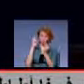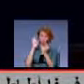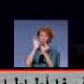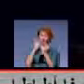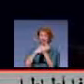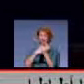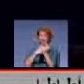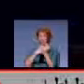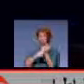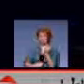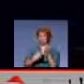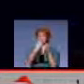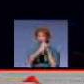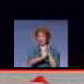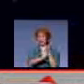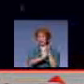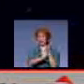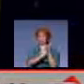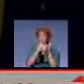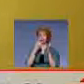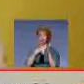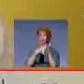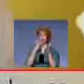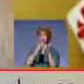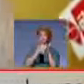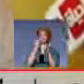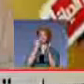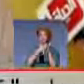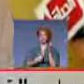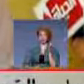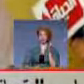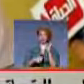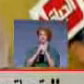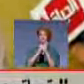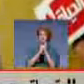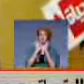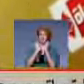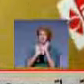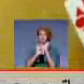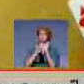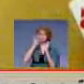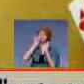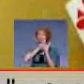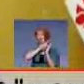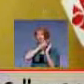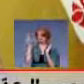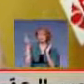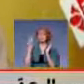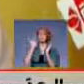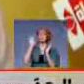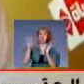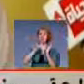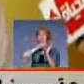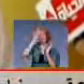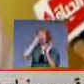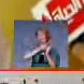البقره. آمن الرسول. حديث ان دول نزلوا من السماء يعني دول في اللوح المحفوظ. من قراهما عصم من